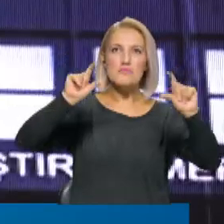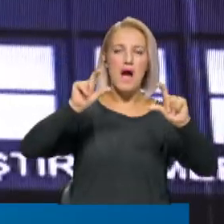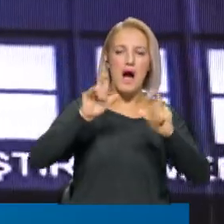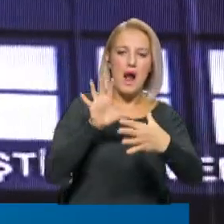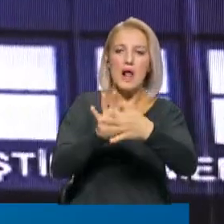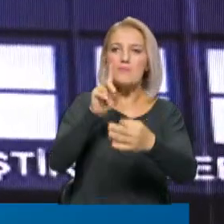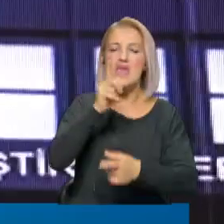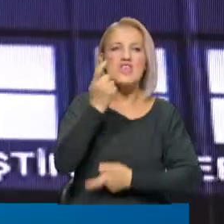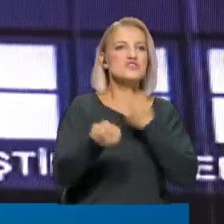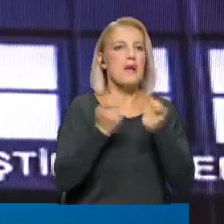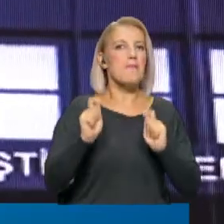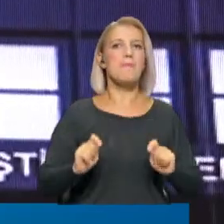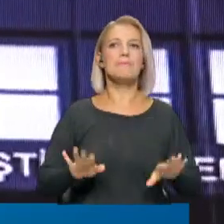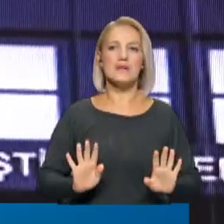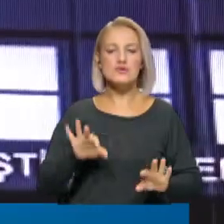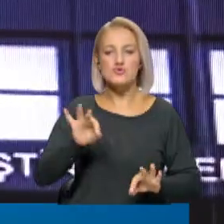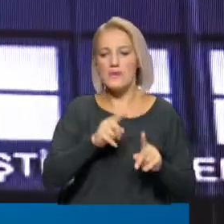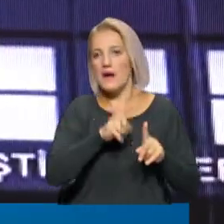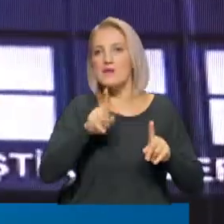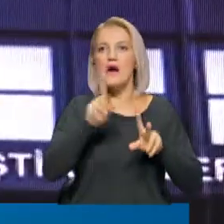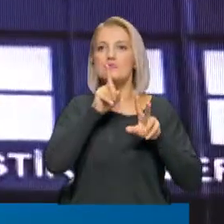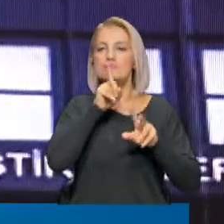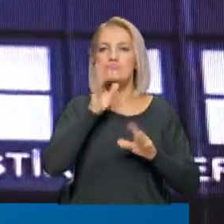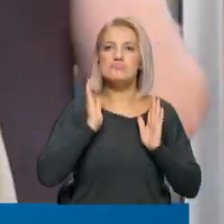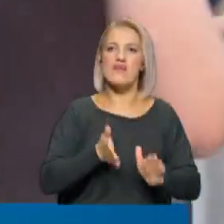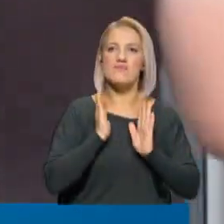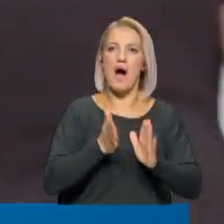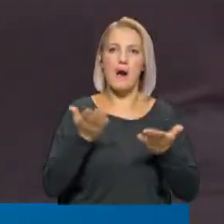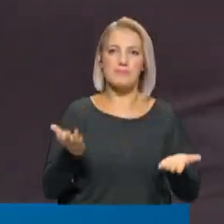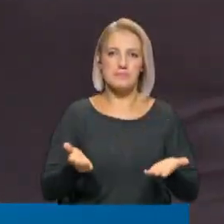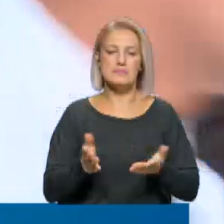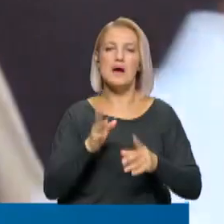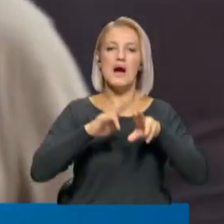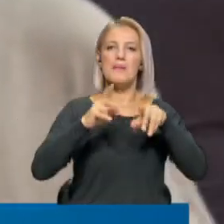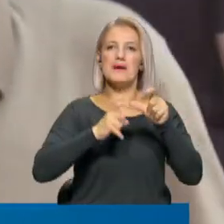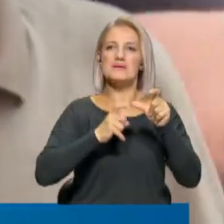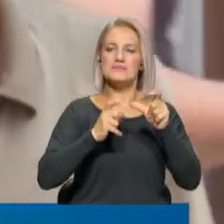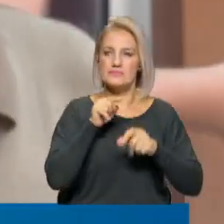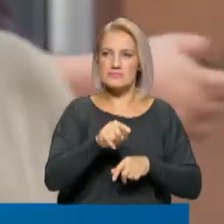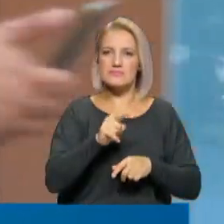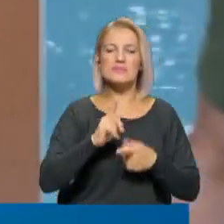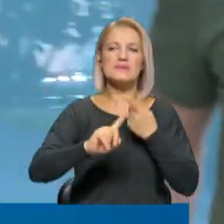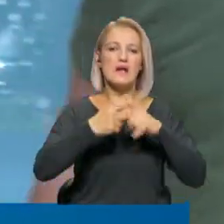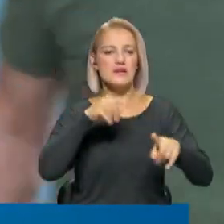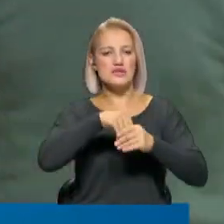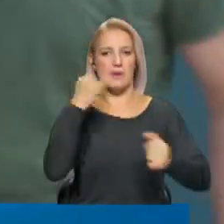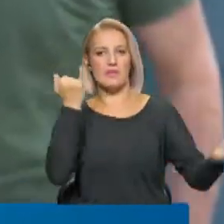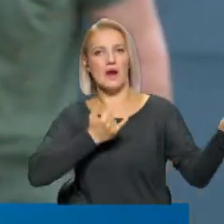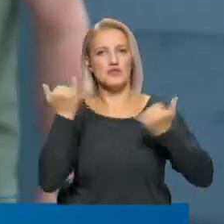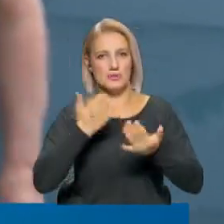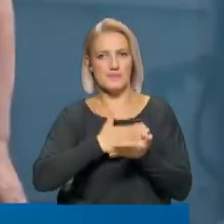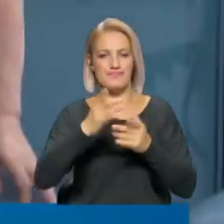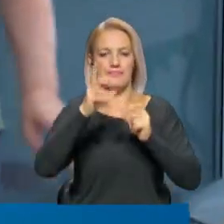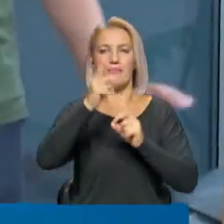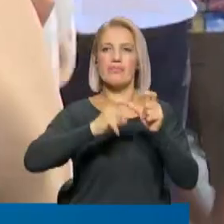hiçbir işlem yapmamıştır. Şu ana kadar suskunluğuna devam ediyor. KPSS skandalının siyasette tartışması sürerken